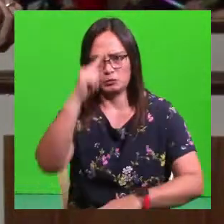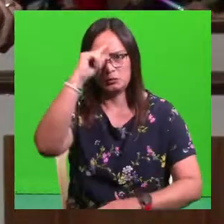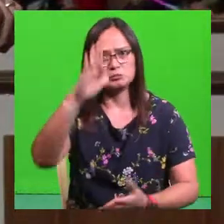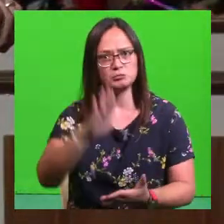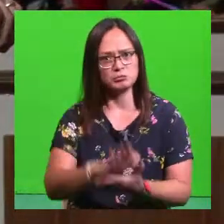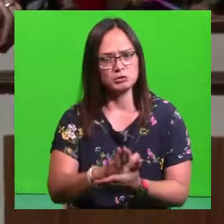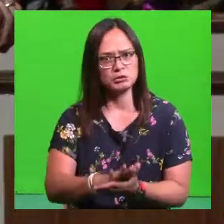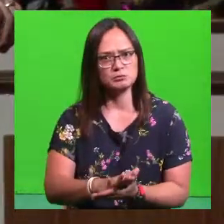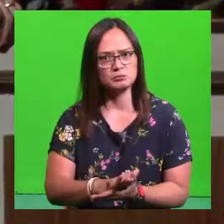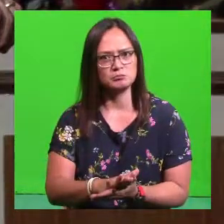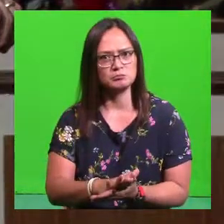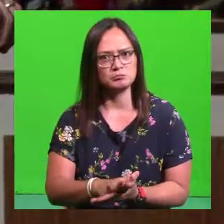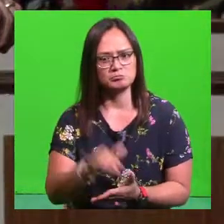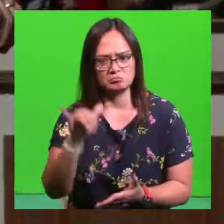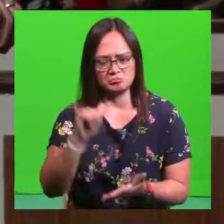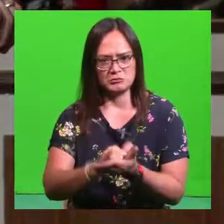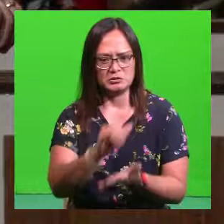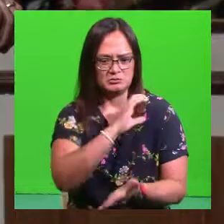Biyernes.